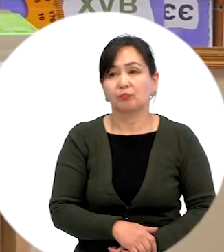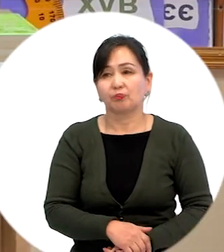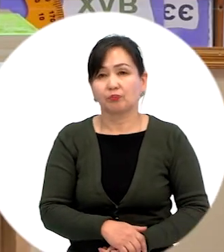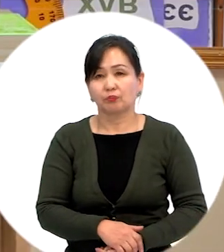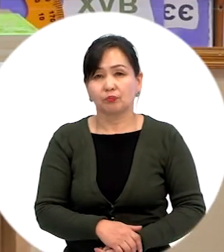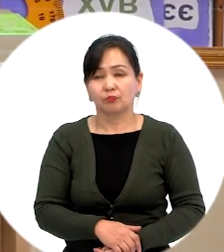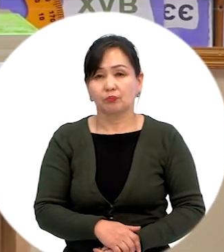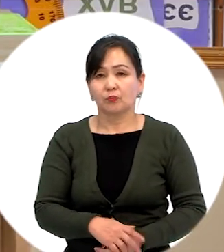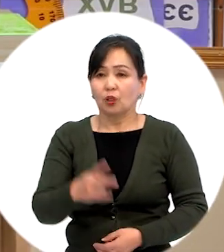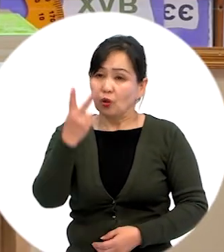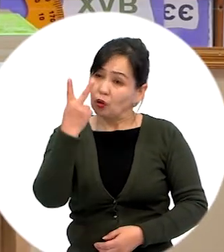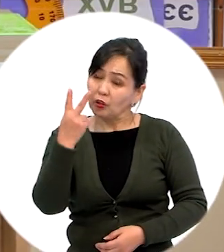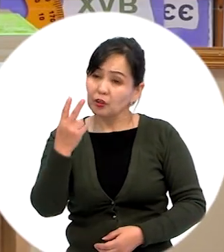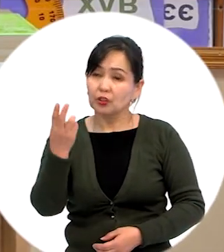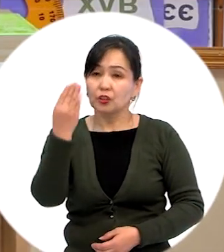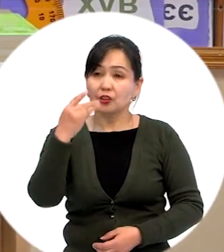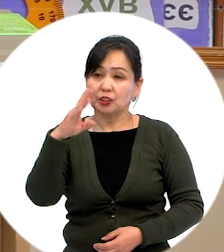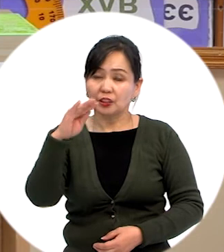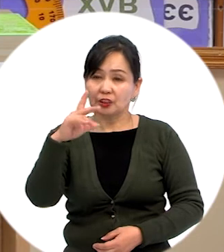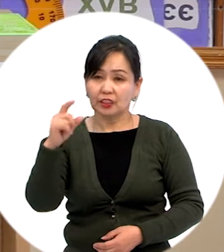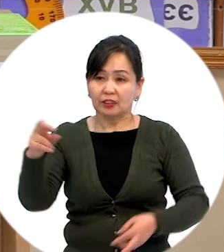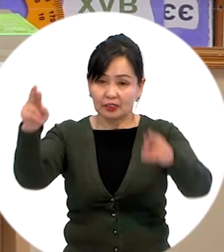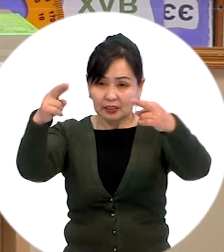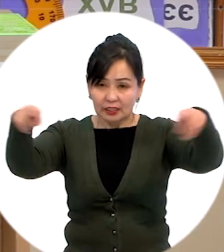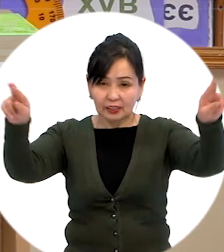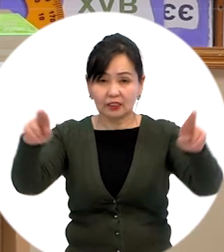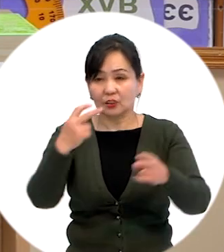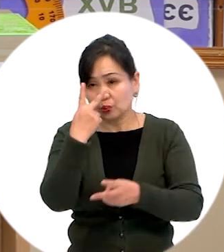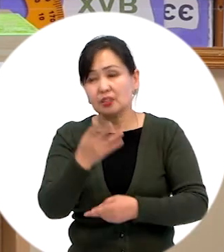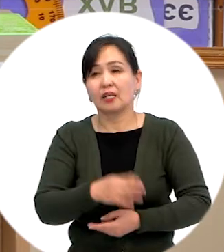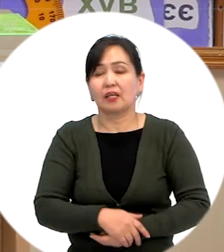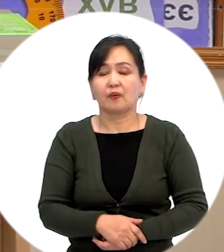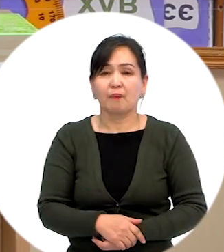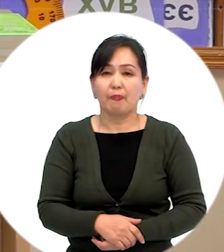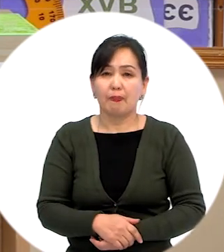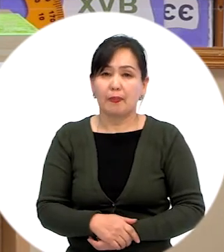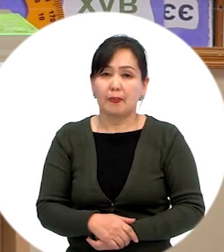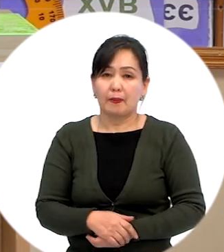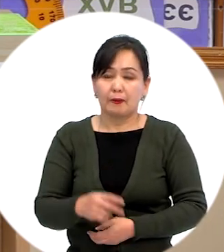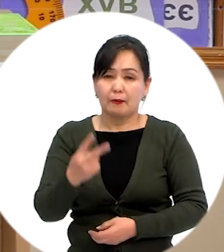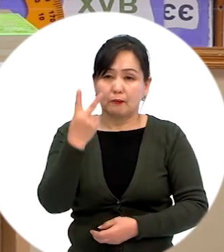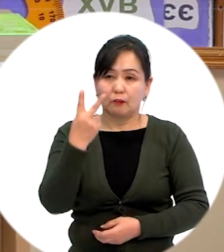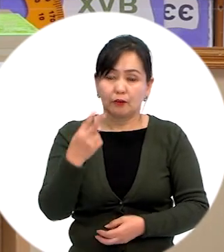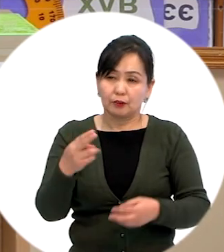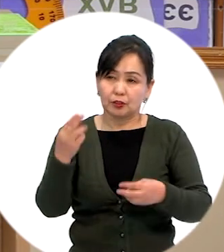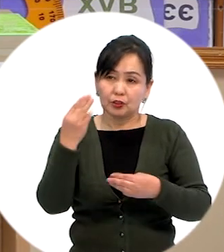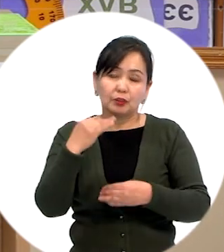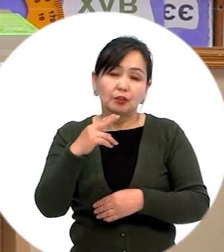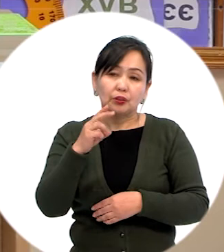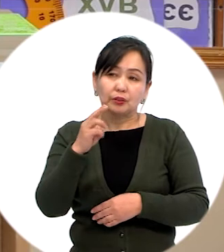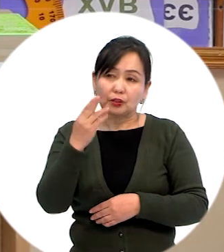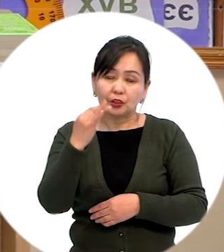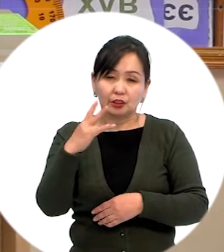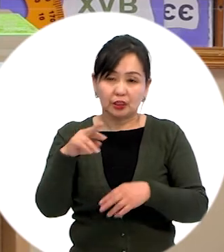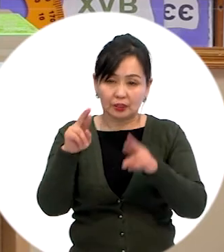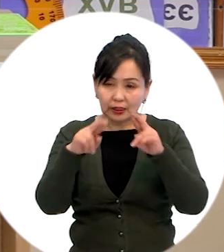зүйлээр ангилсан, одоо хоёр шинжээр нь ангилахыг үзье. За хоёр шинжээр